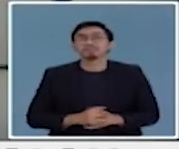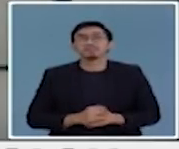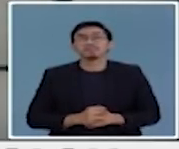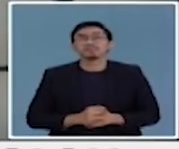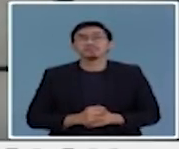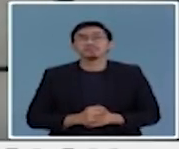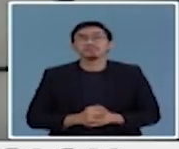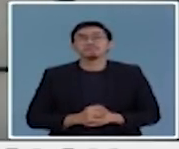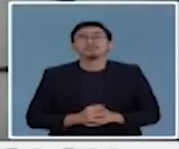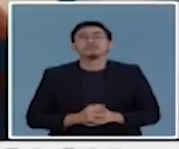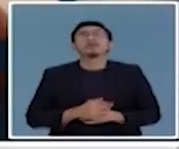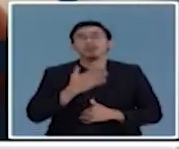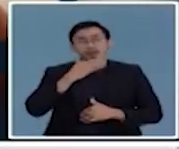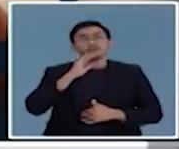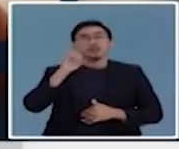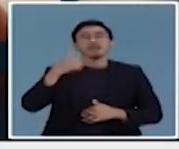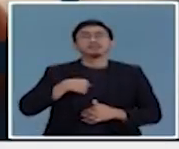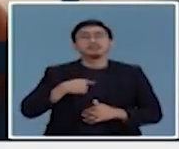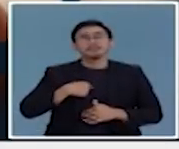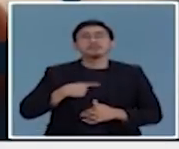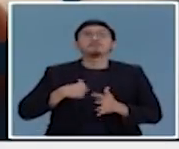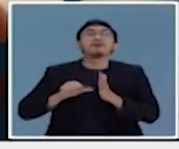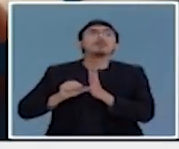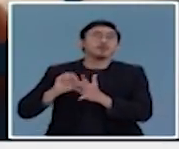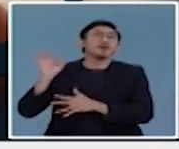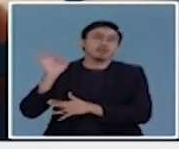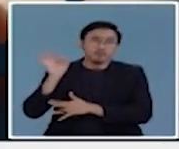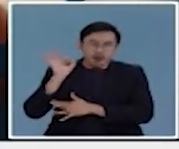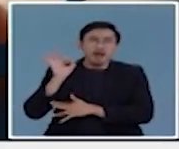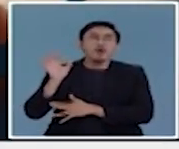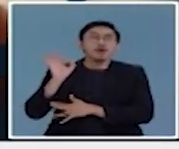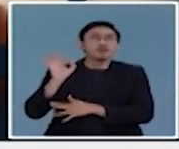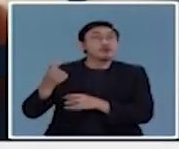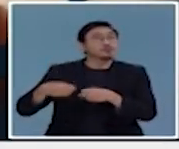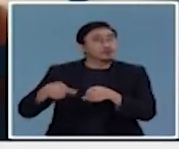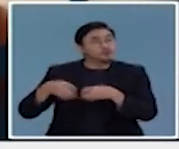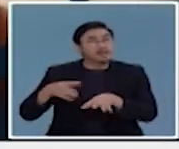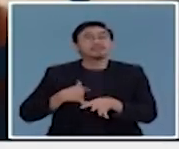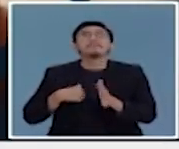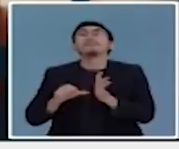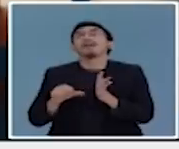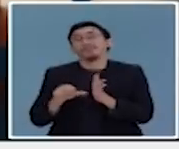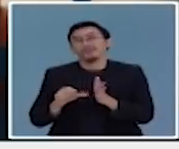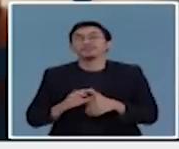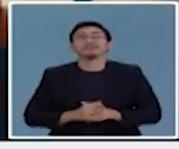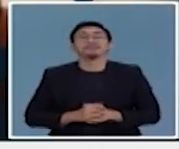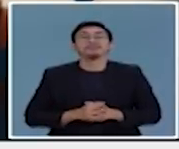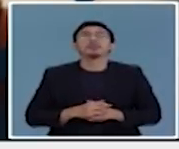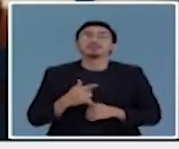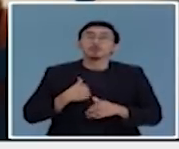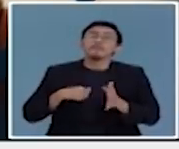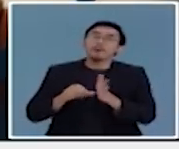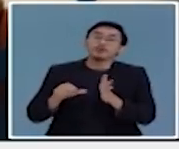Alhamdulillah sih bantu-bantu orang tua yang buat jualan, antara saya yang jual ke kelilingnya gitu. Saya juga bantu-bantu jual keliling, tapi